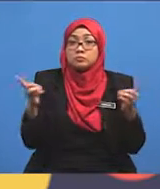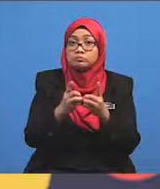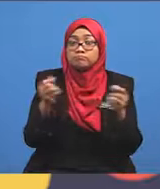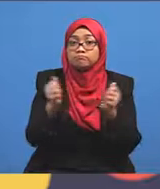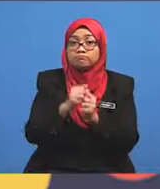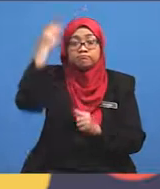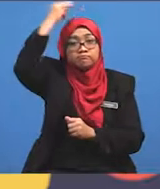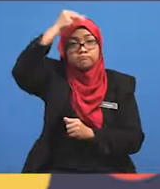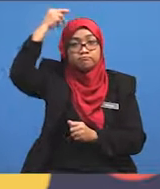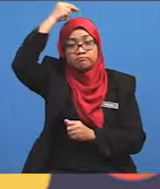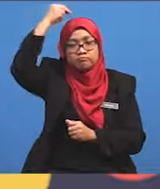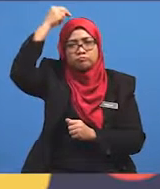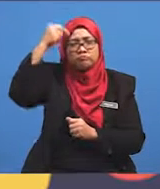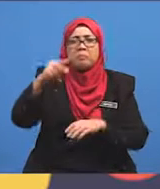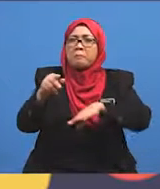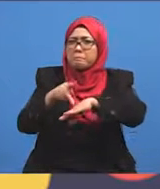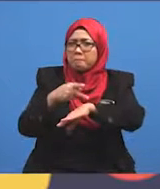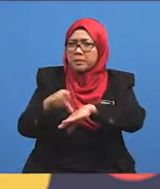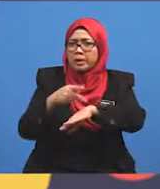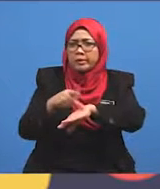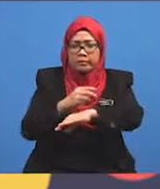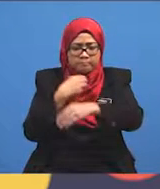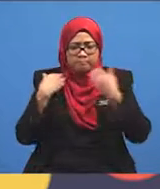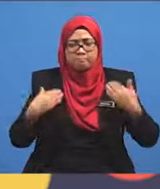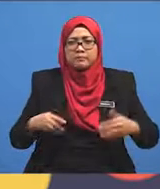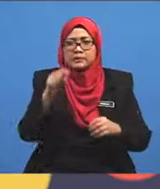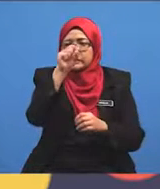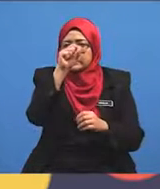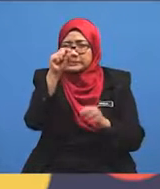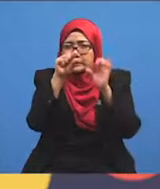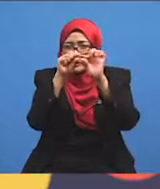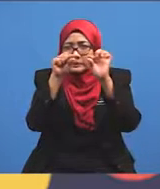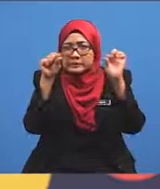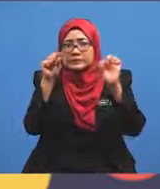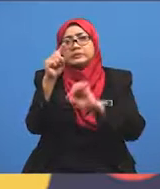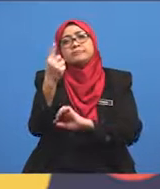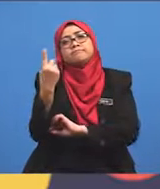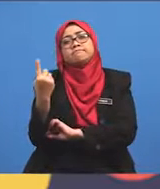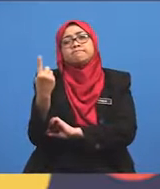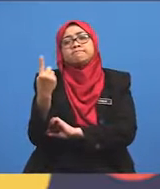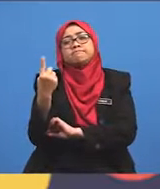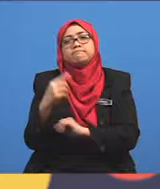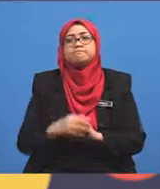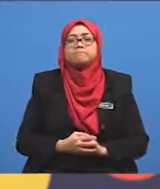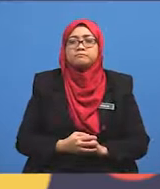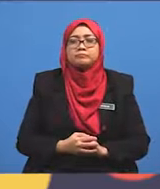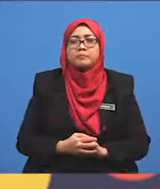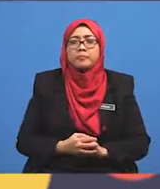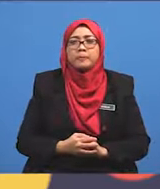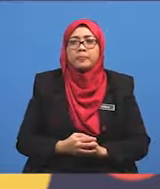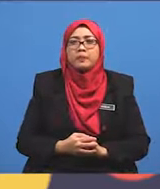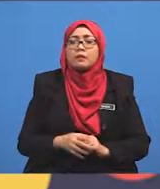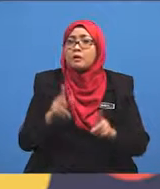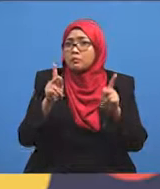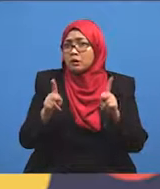nipis. Lantas Rasulullah SAW bersabda, "Wahai Asma, sesungguhnya perempuan yang